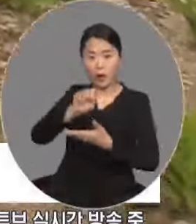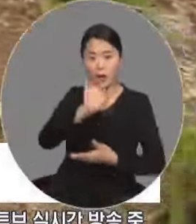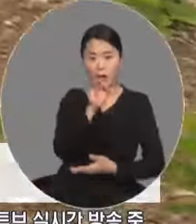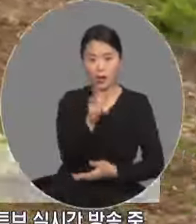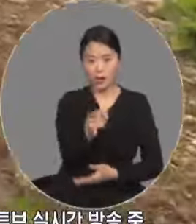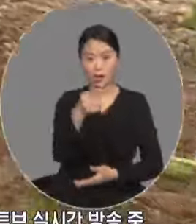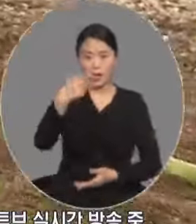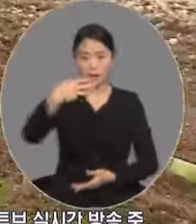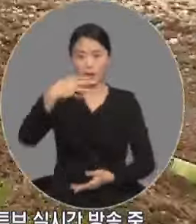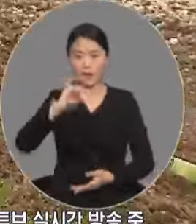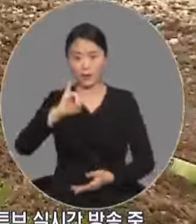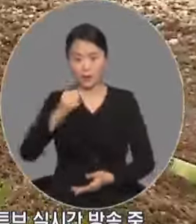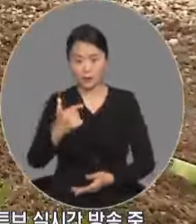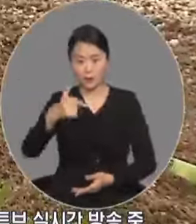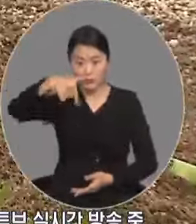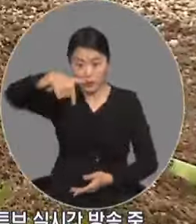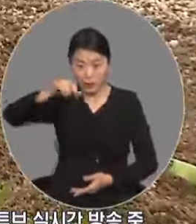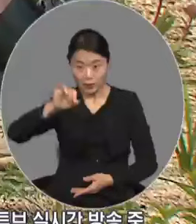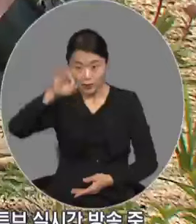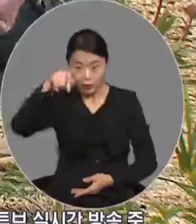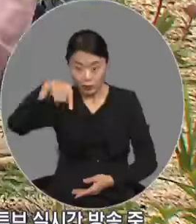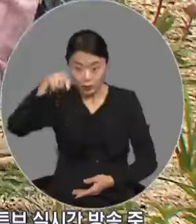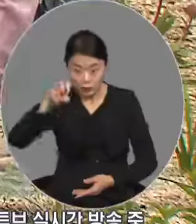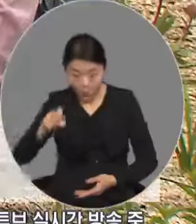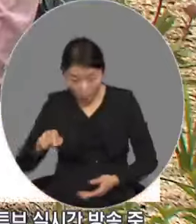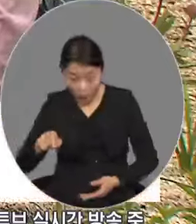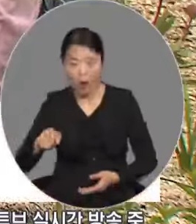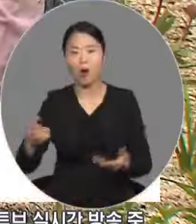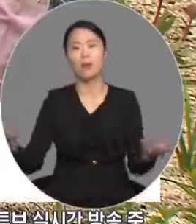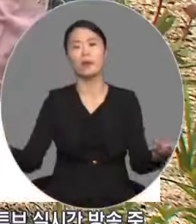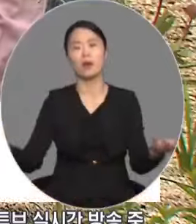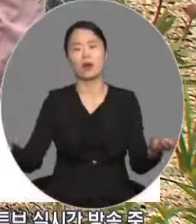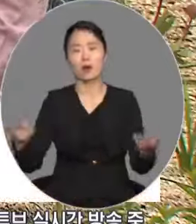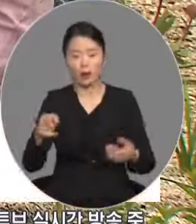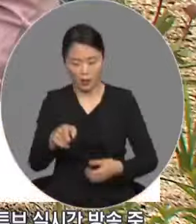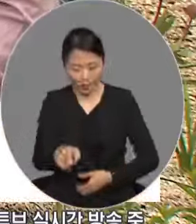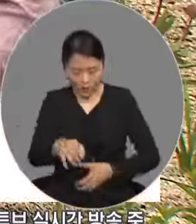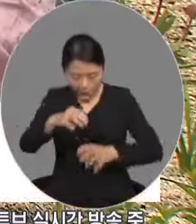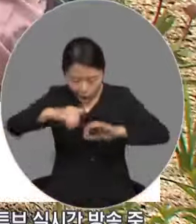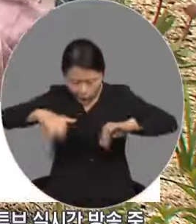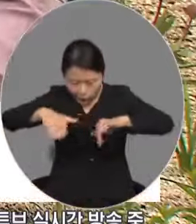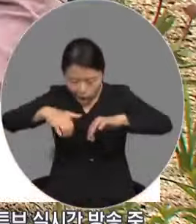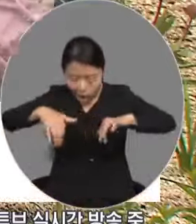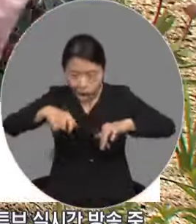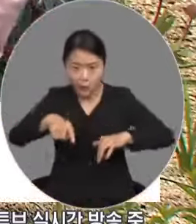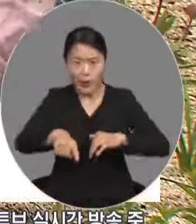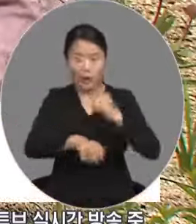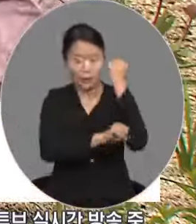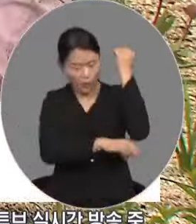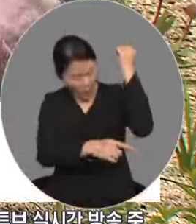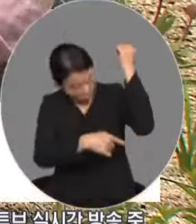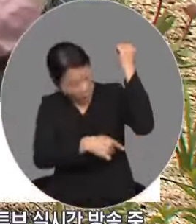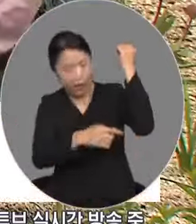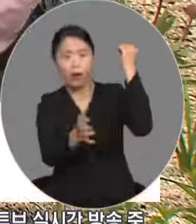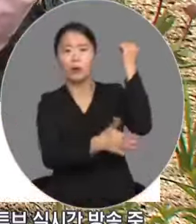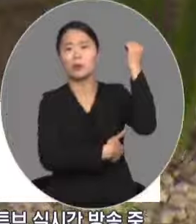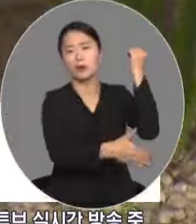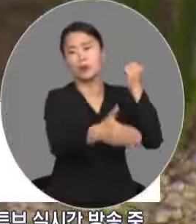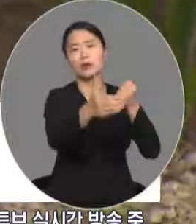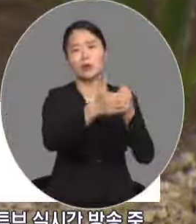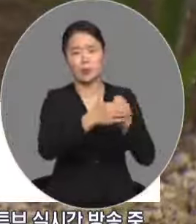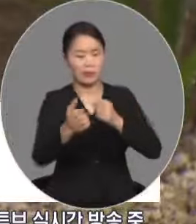흙이 파헤쳐져 있습니다. 도난을 해가면서 뿌리가 없으니까 버리고 갔는데 저희들이 아까워서 이렇게